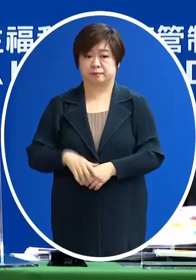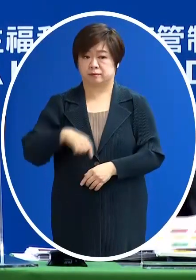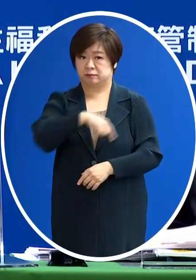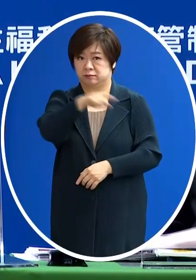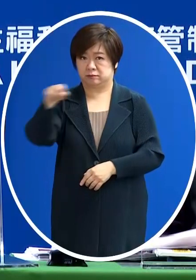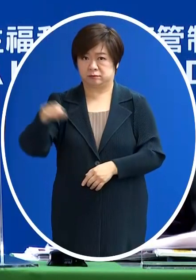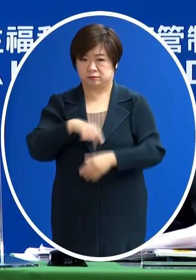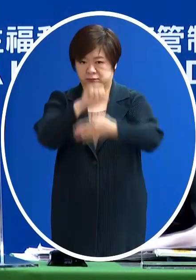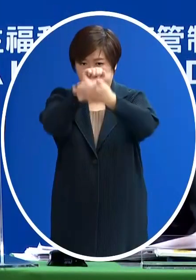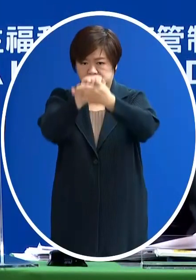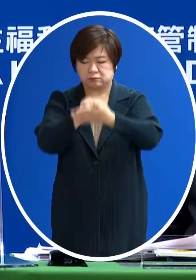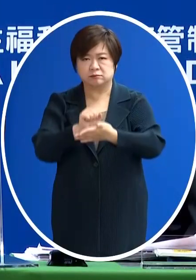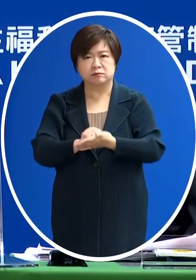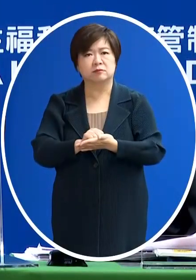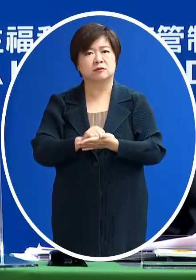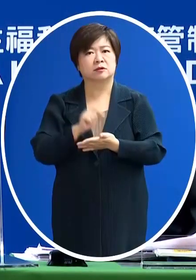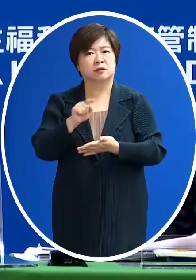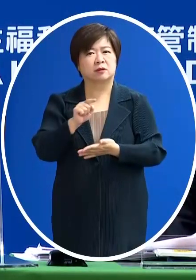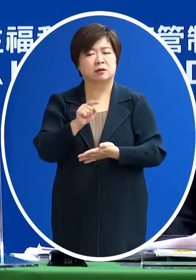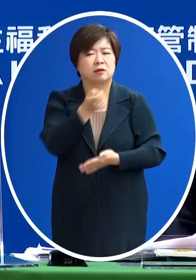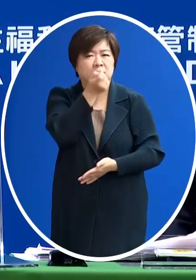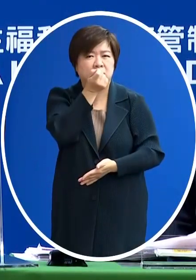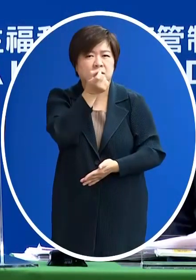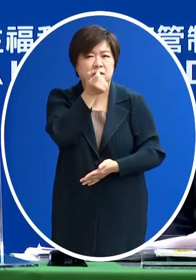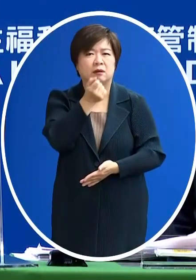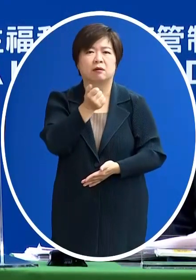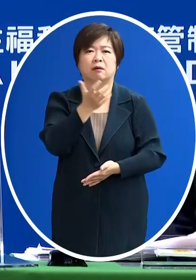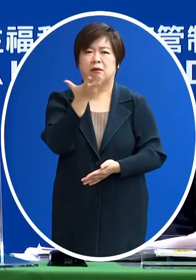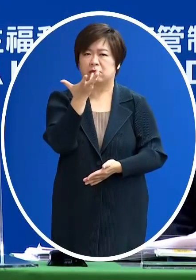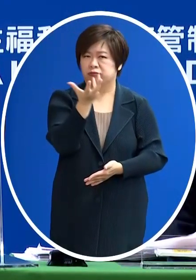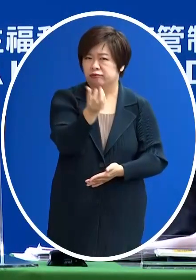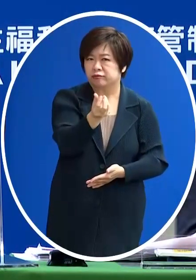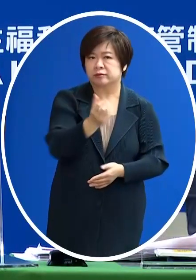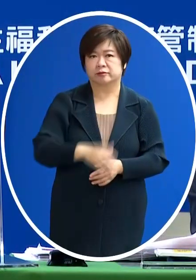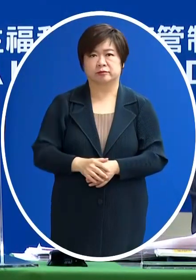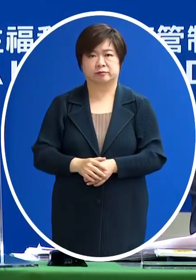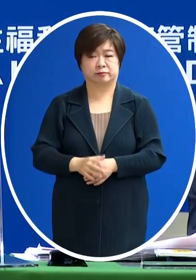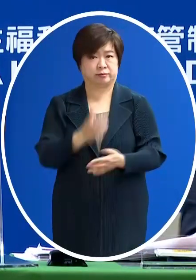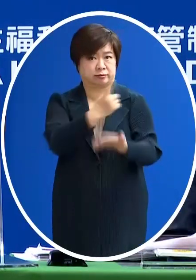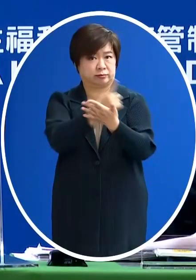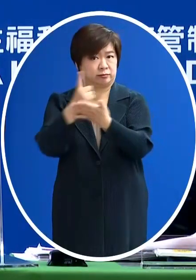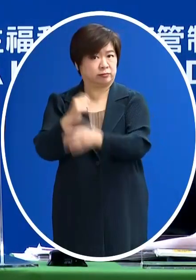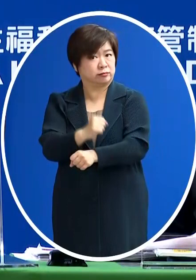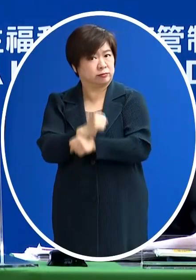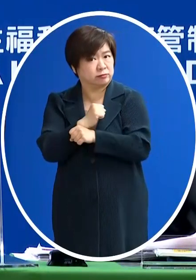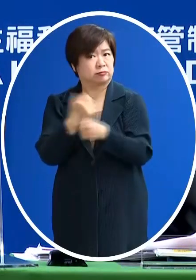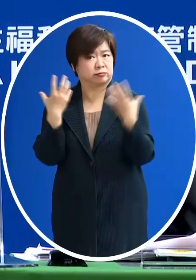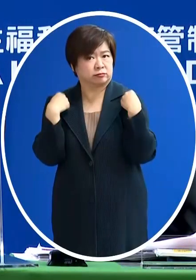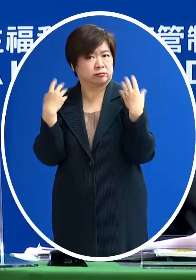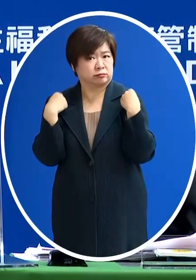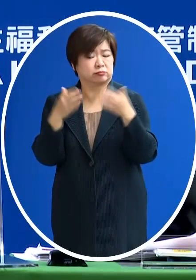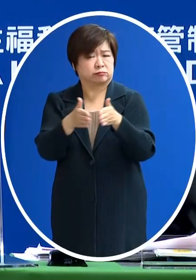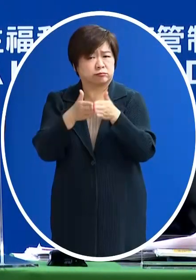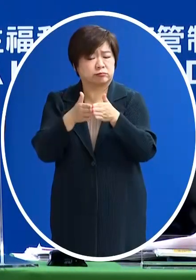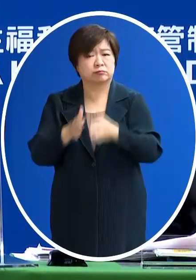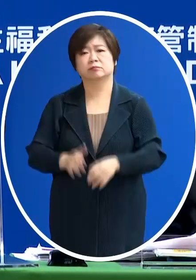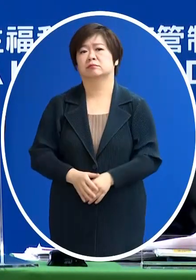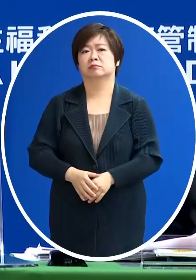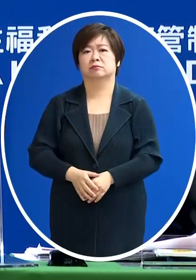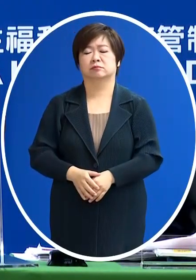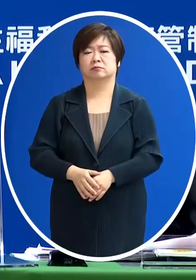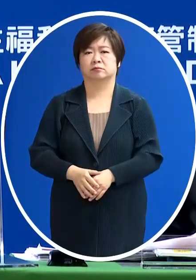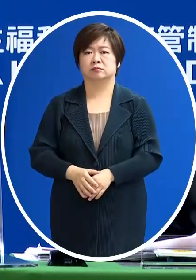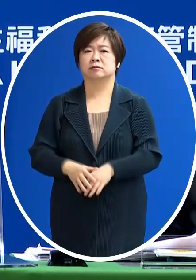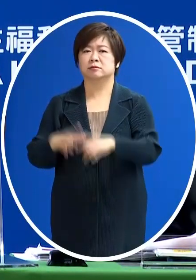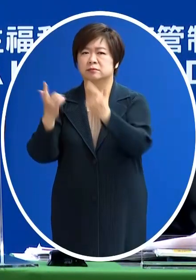例虽然稍微少一点，那不过警觉还是不能不能够放松，台北、